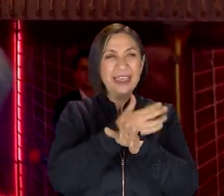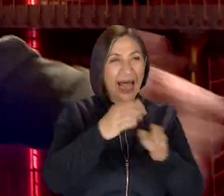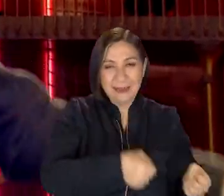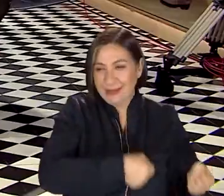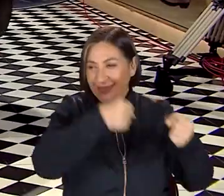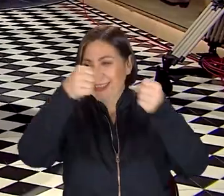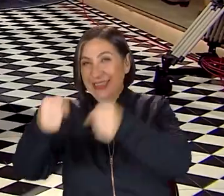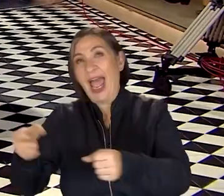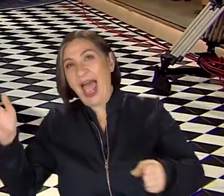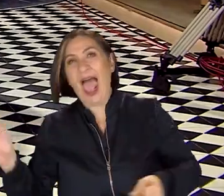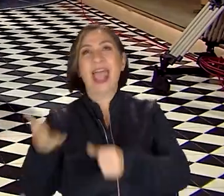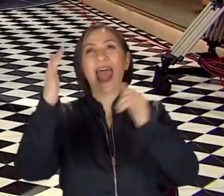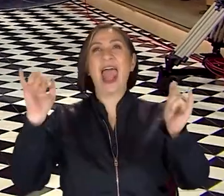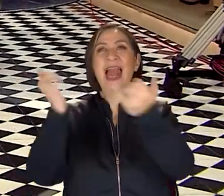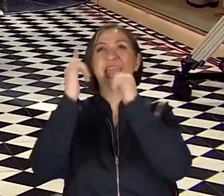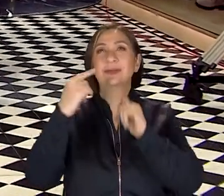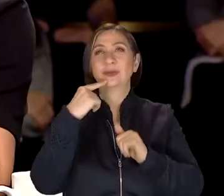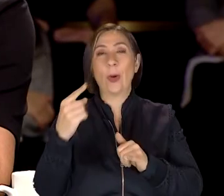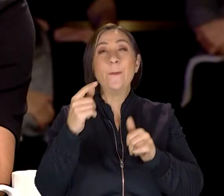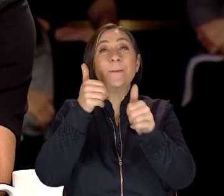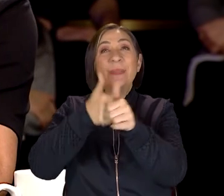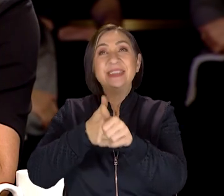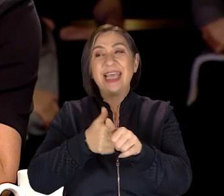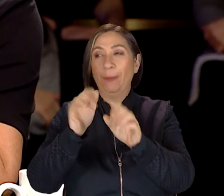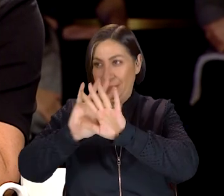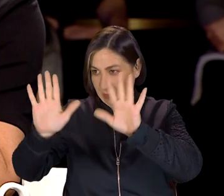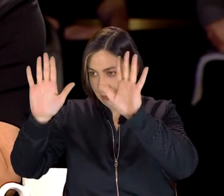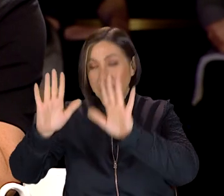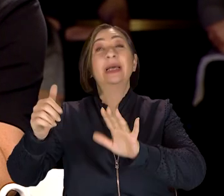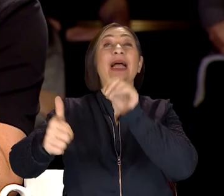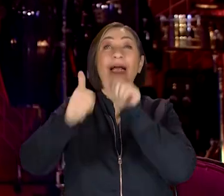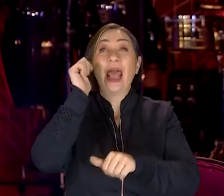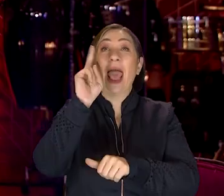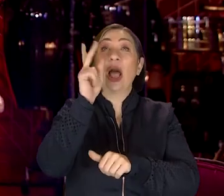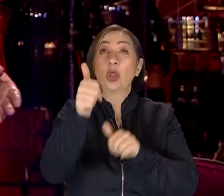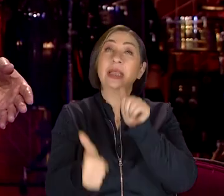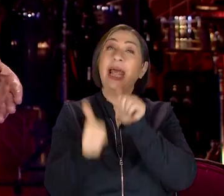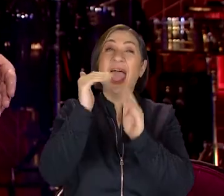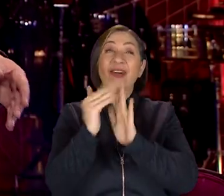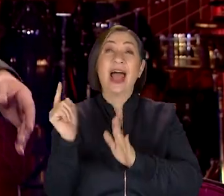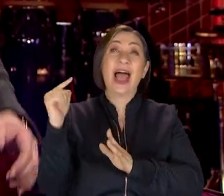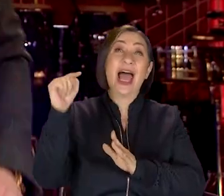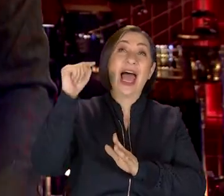içecek getirdim. Haydi eğlenin diyorlardı. Ve menajer geri dönüyordu o uzun yolu. Çünkü